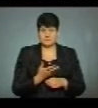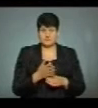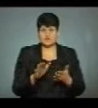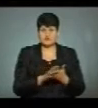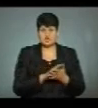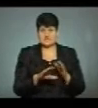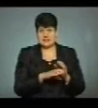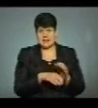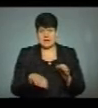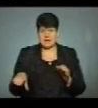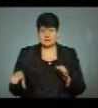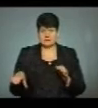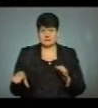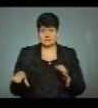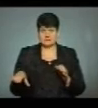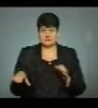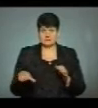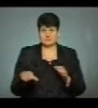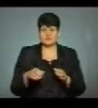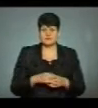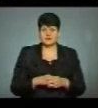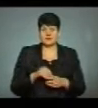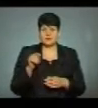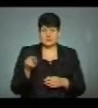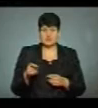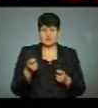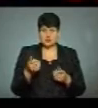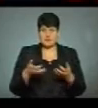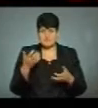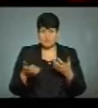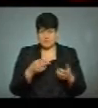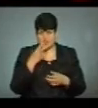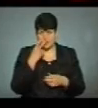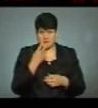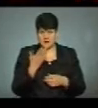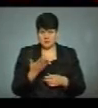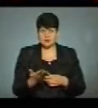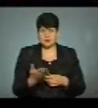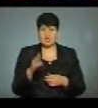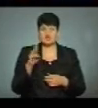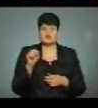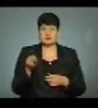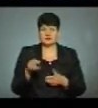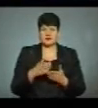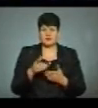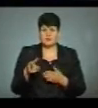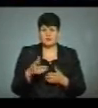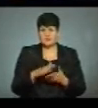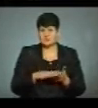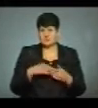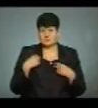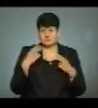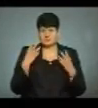чистили рів, далі купати туди. Вони там трохи вже купали, бачите, де щит там. А решта не знає